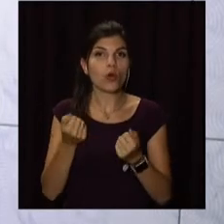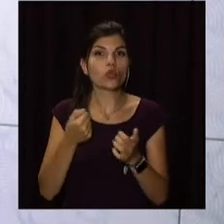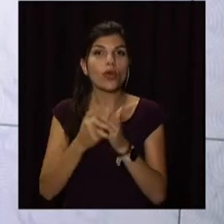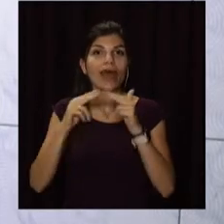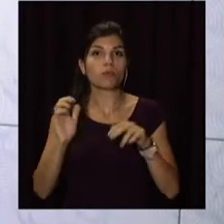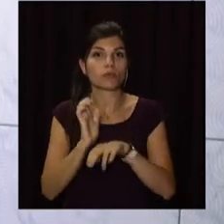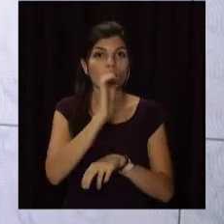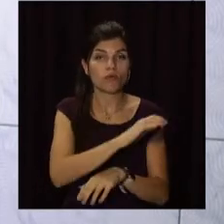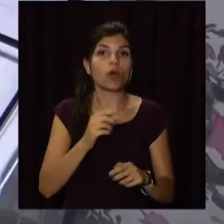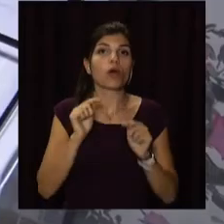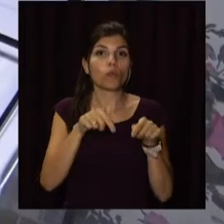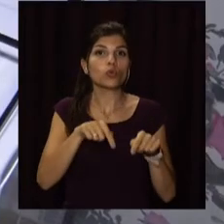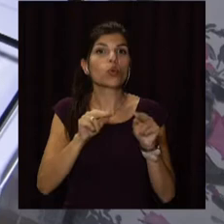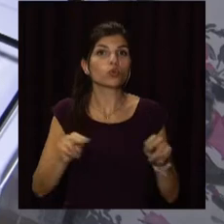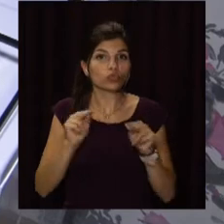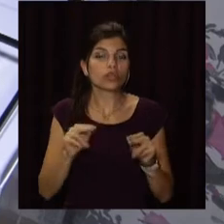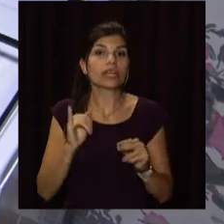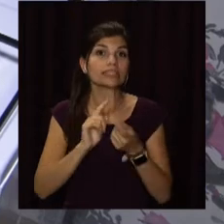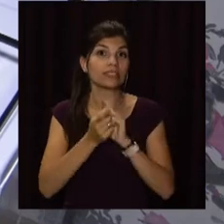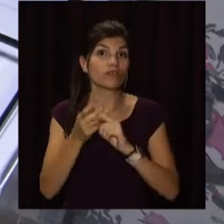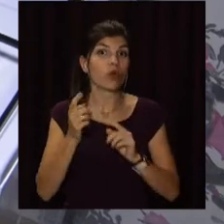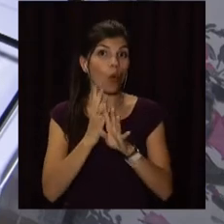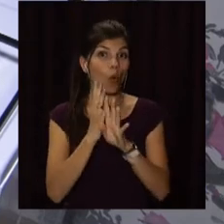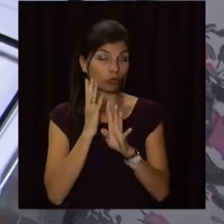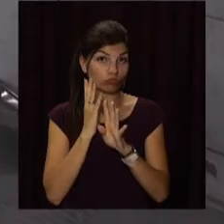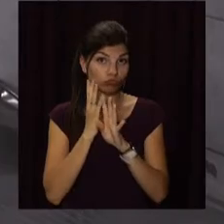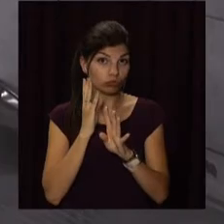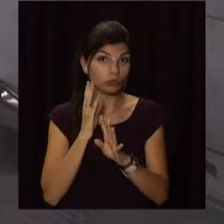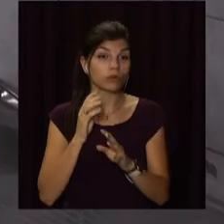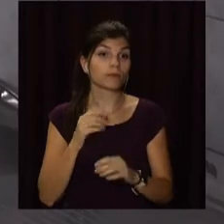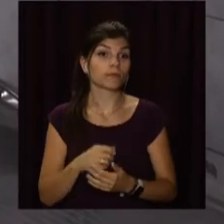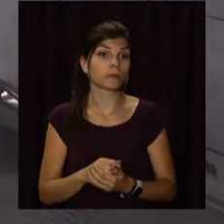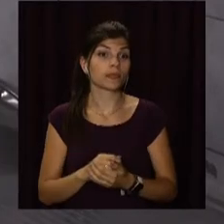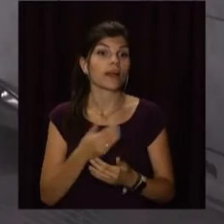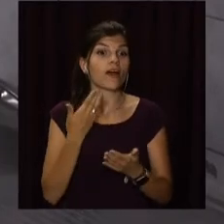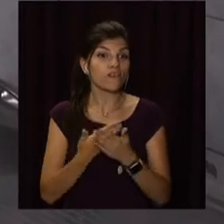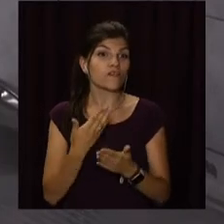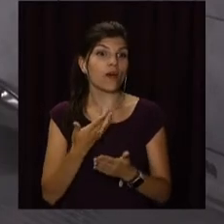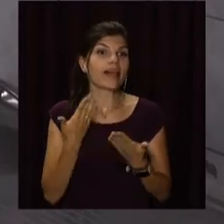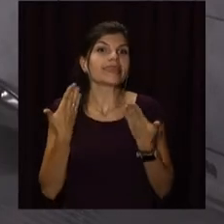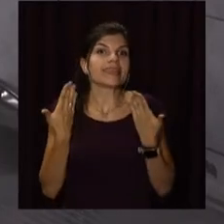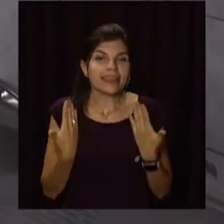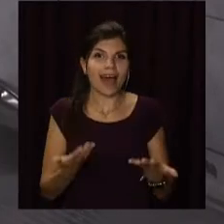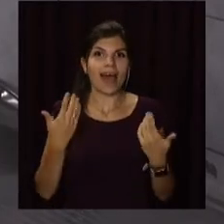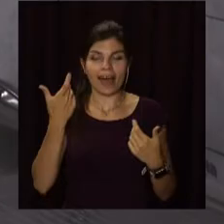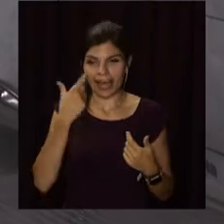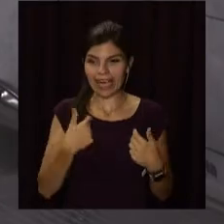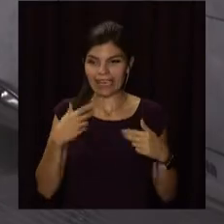Дніпра, приїхала сюди вчителювати і стала у чергу на житло. Молодий спеціаліст, нарешті.